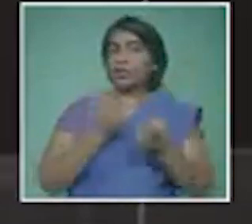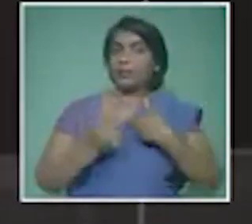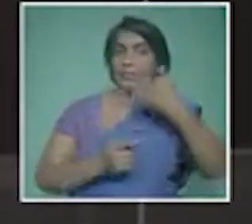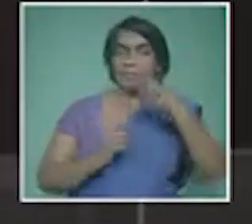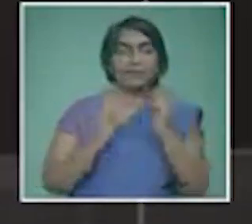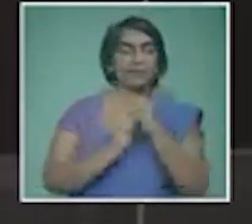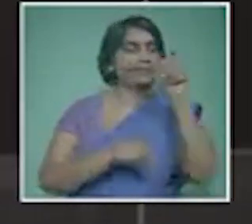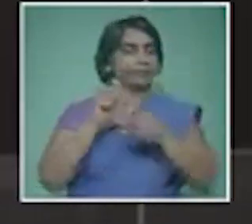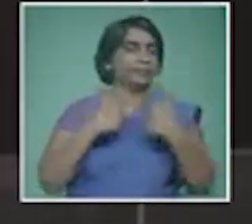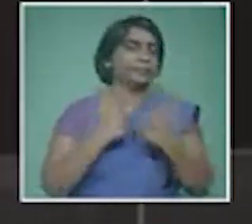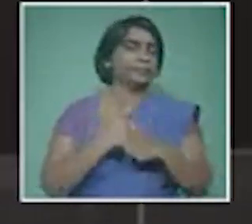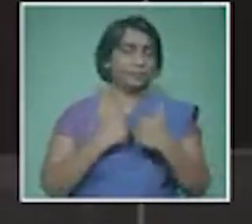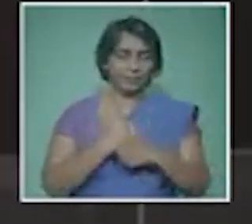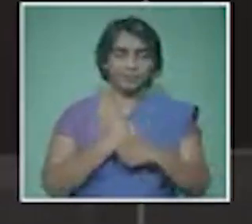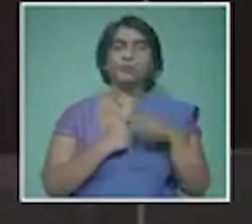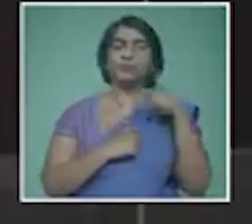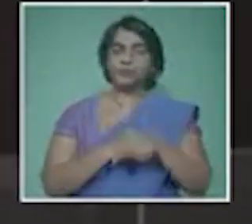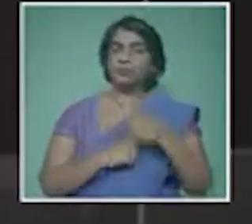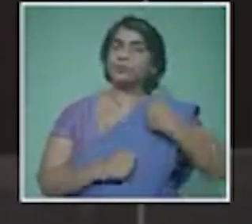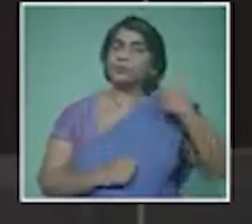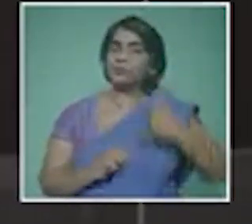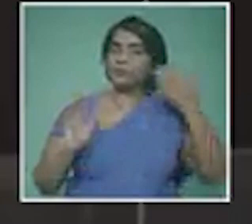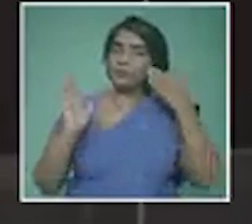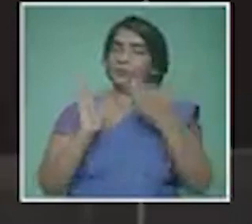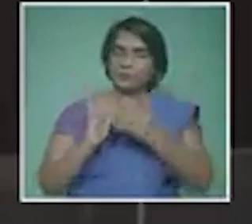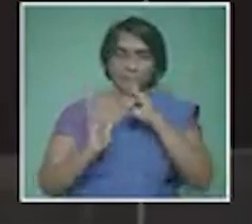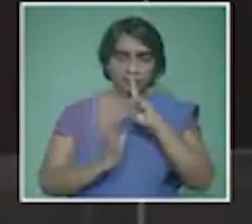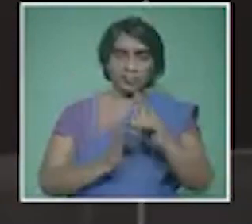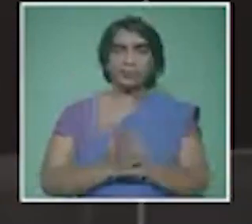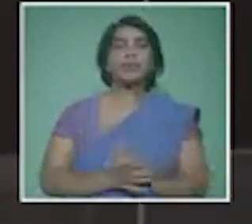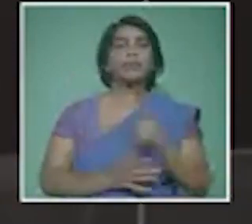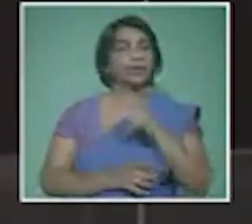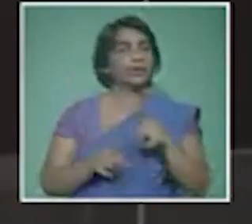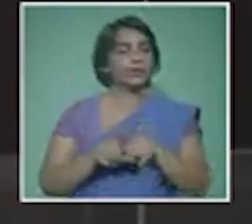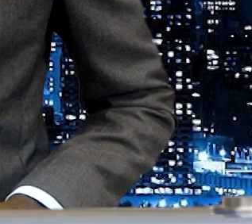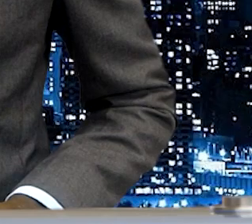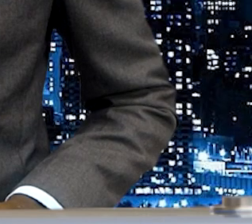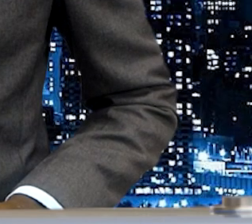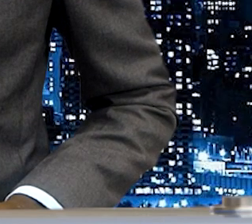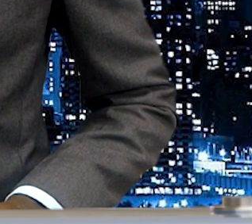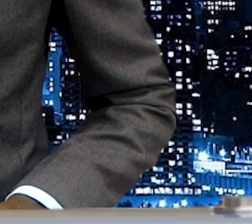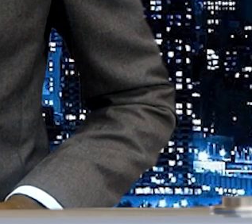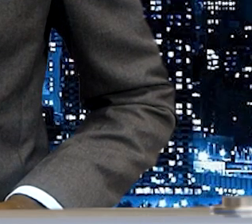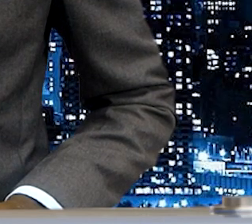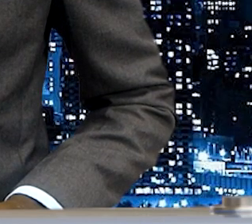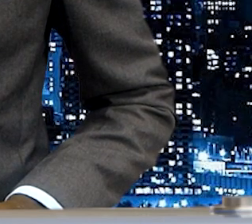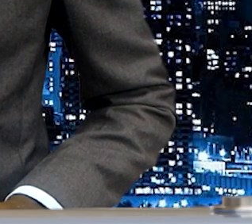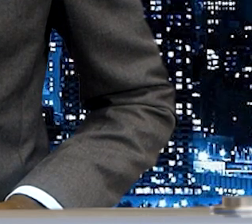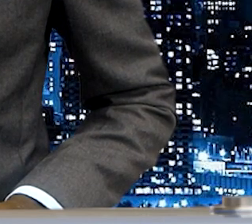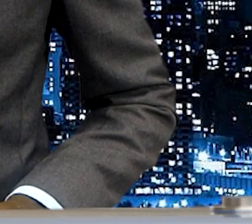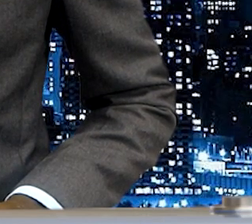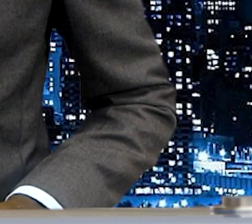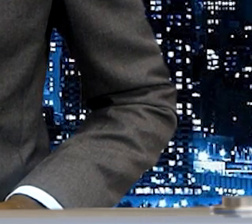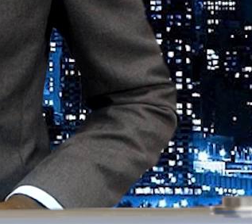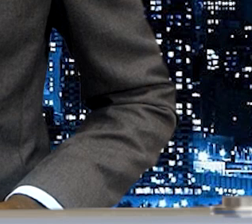பேரில் அரசாங்கத்தின் நலன்களுக்கு அங்கீகாரம் வழங்கப்பட்டுள்ளதாக ஹர்சடி செல்வா மேலும் தெரிவித்துள்ளார். போதைப்பொருள் பரவல்